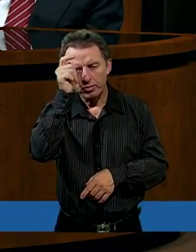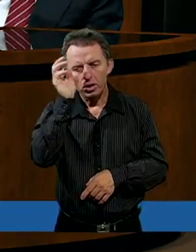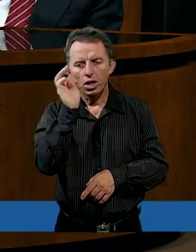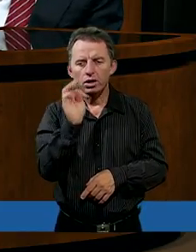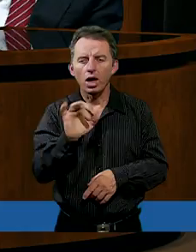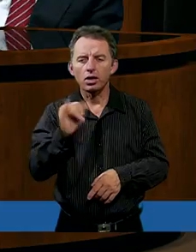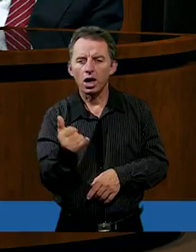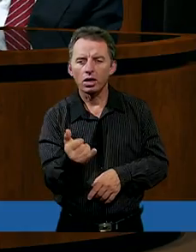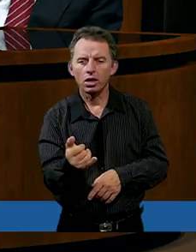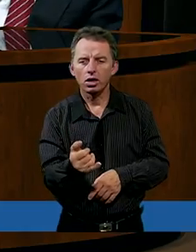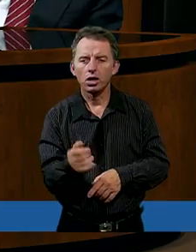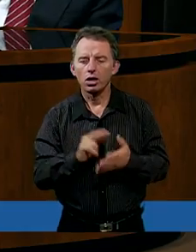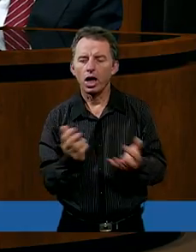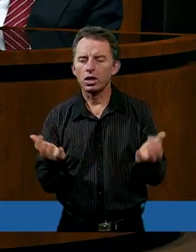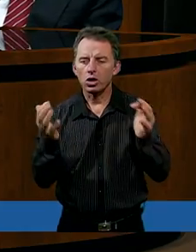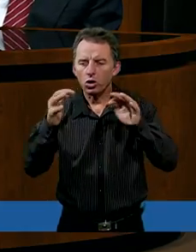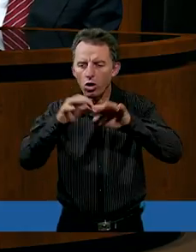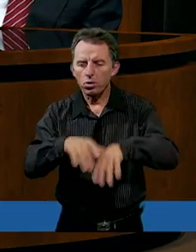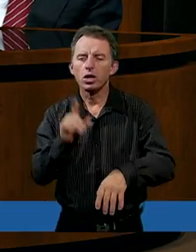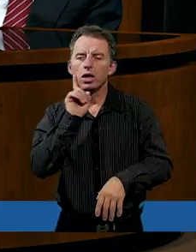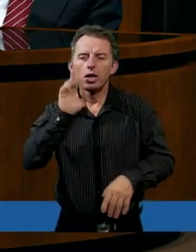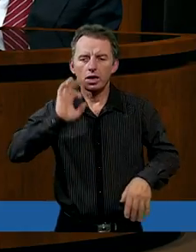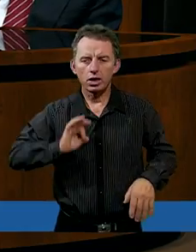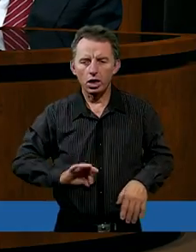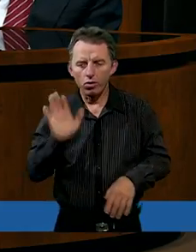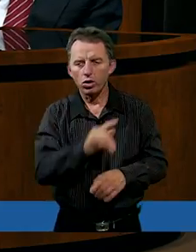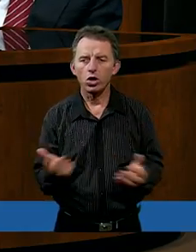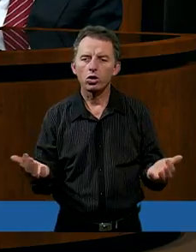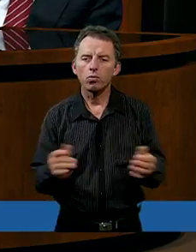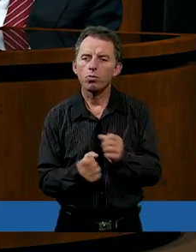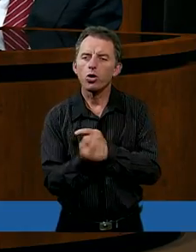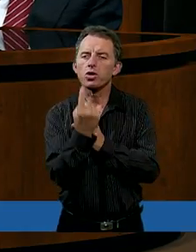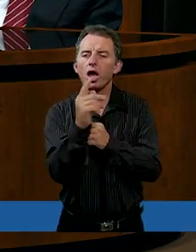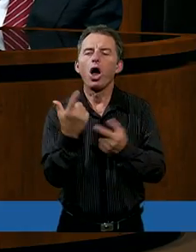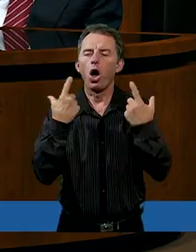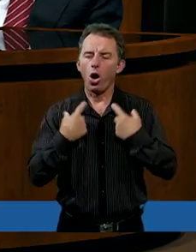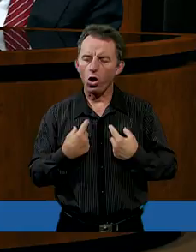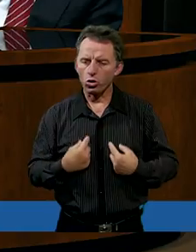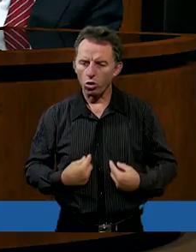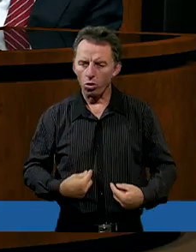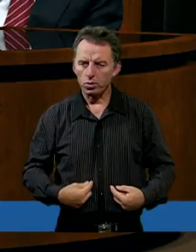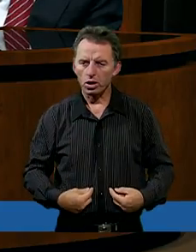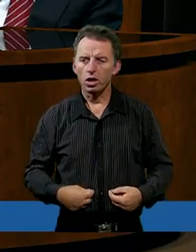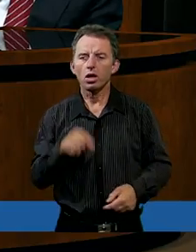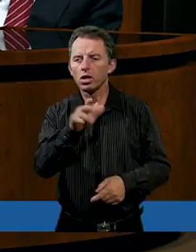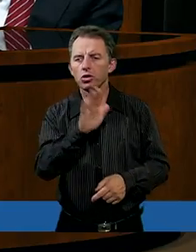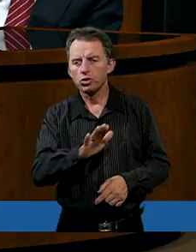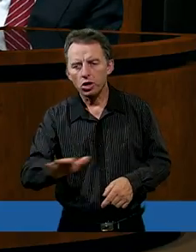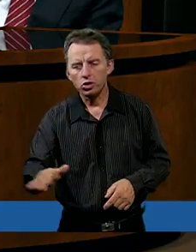jak przed na zgromadzeniu synów Bożych, pojawił się osobiście i bym osobiście wybił